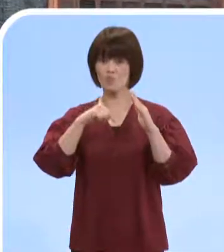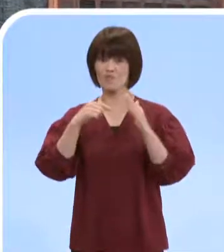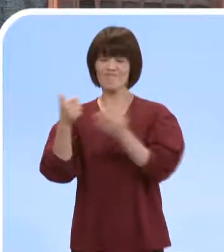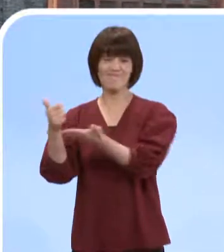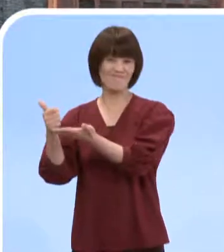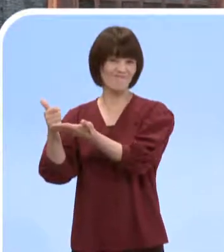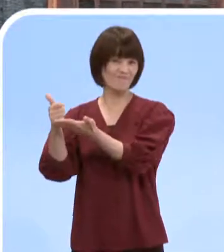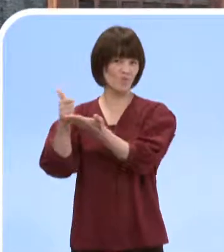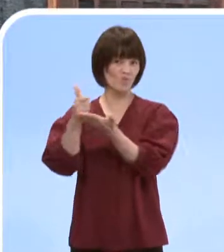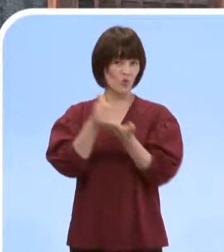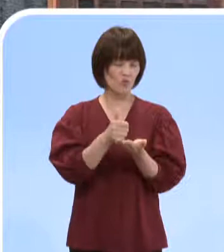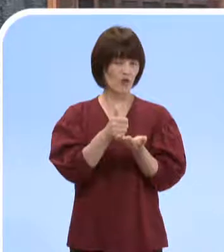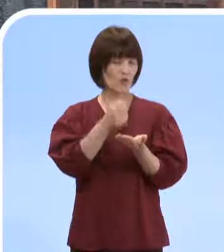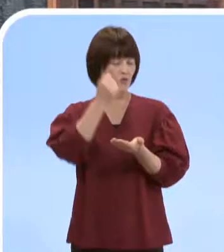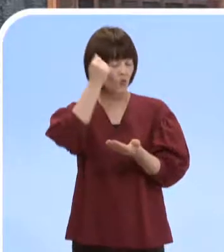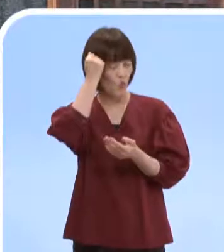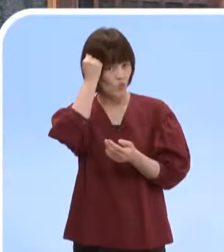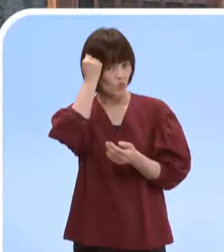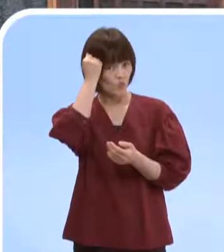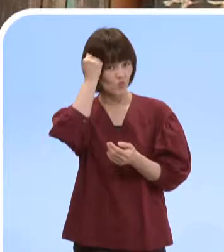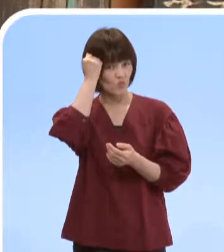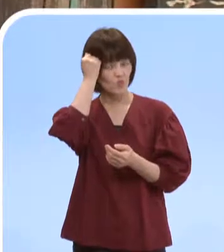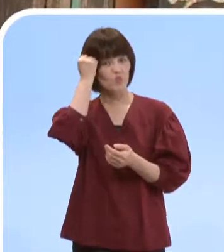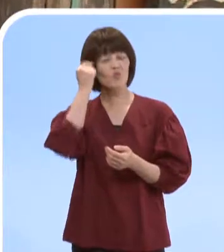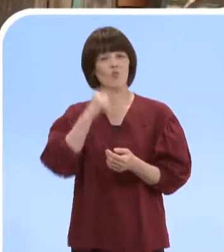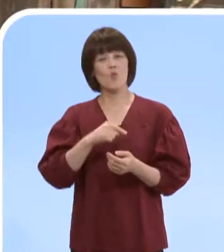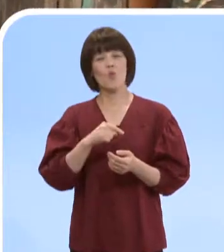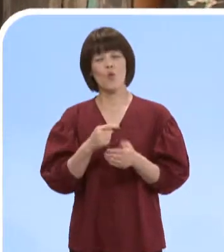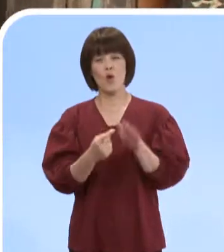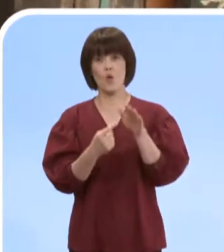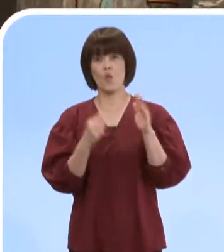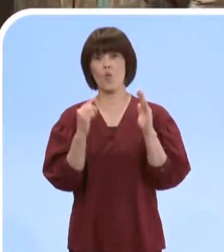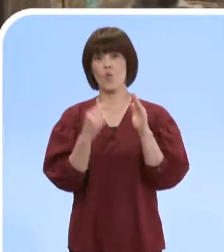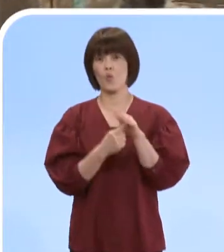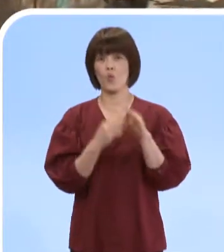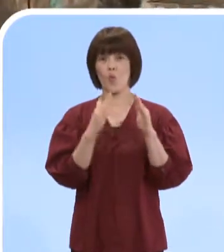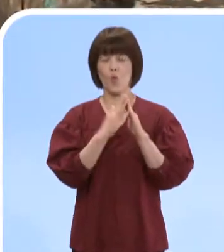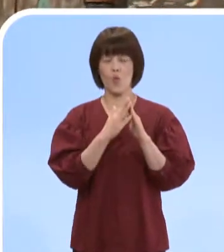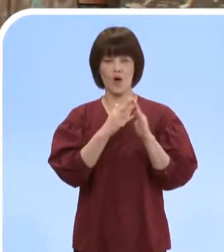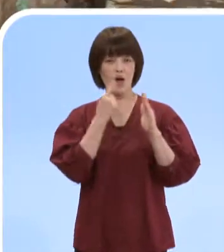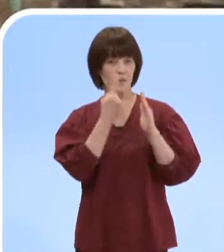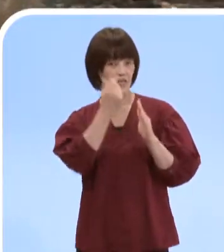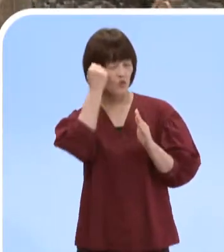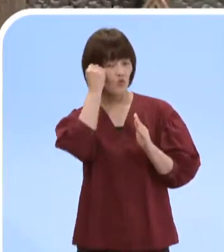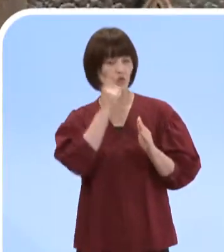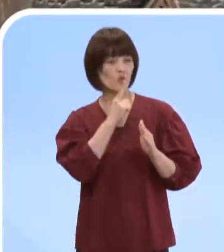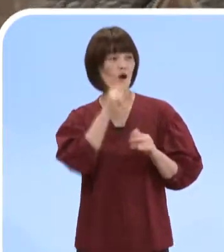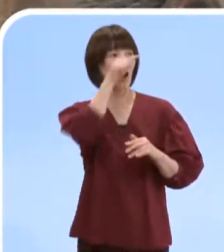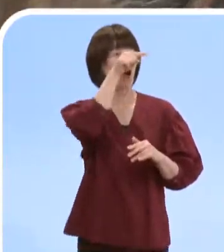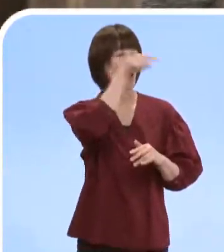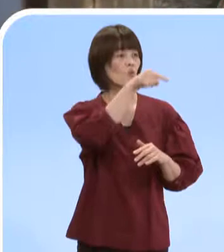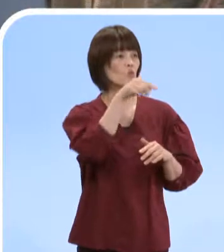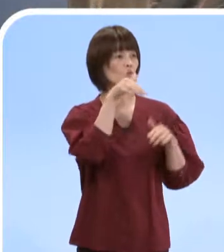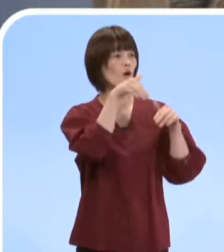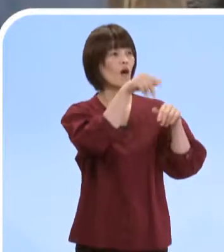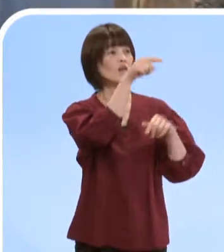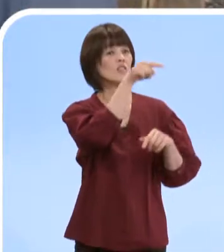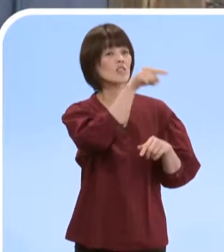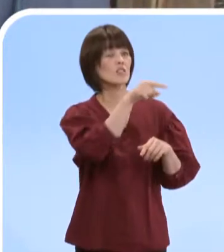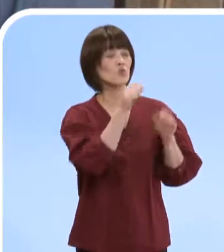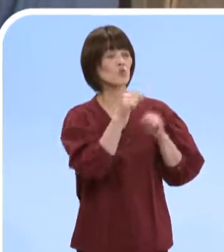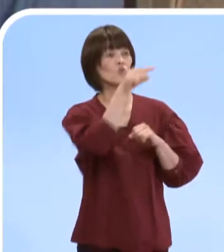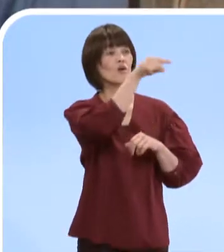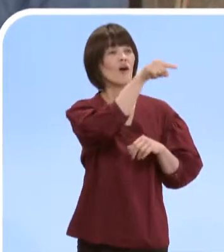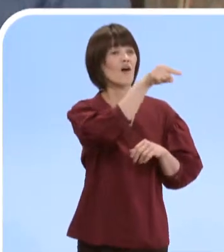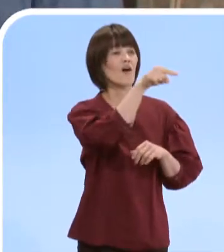家に、 はい、 泊まると、そういう、はい、そういうことだそうです。 あー、なんかハイゴレ